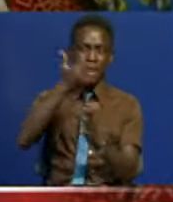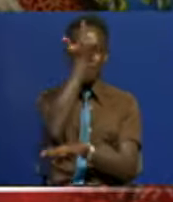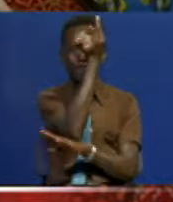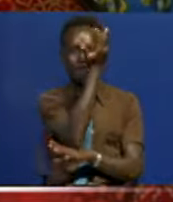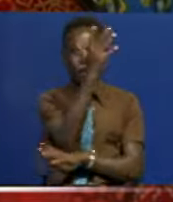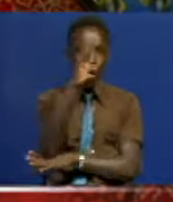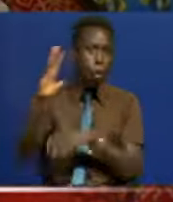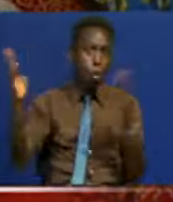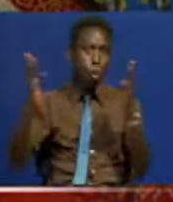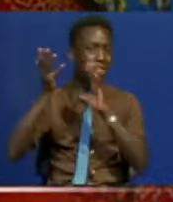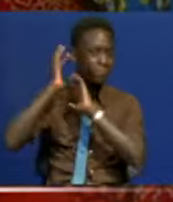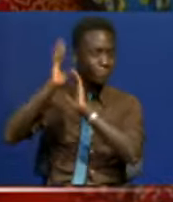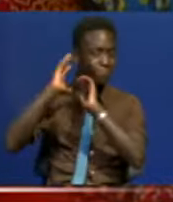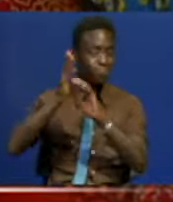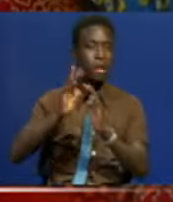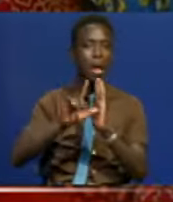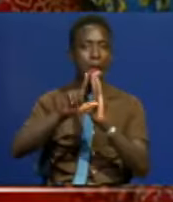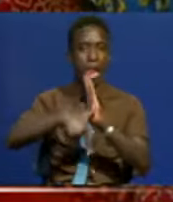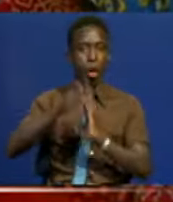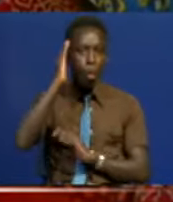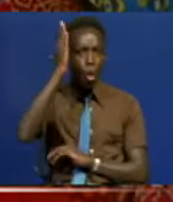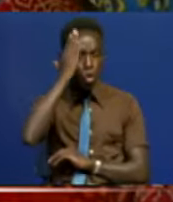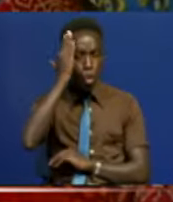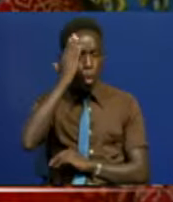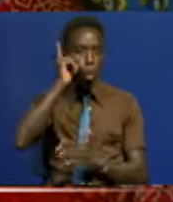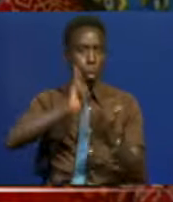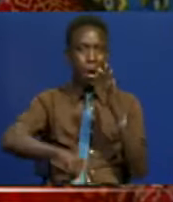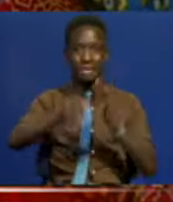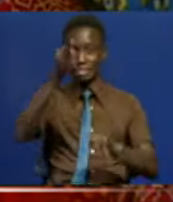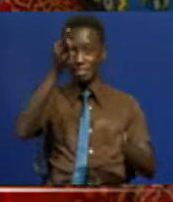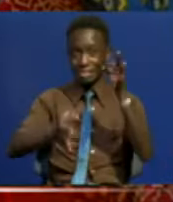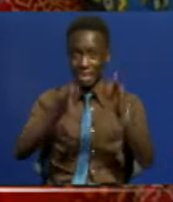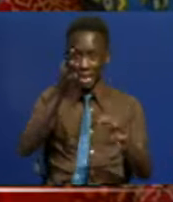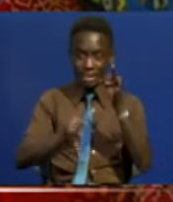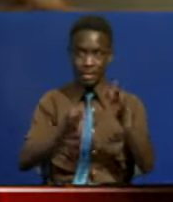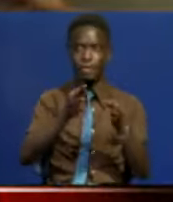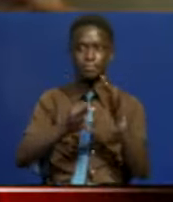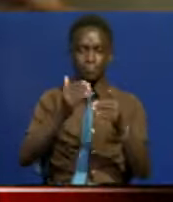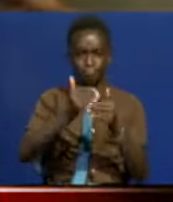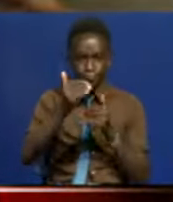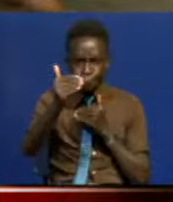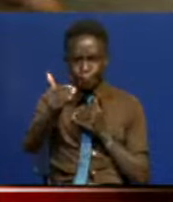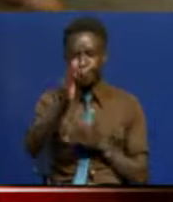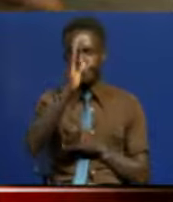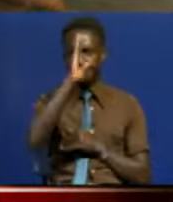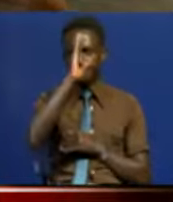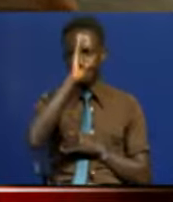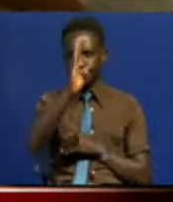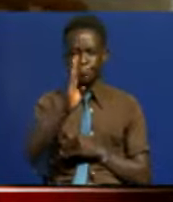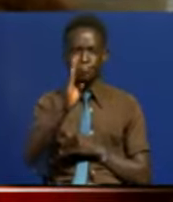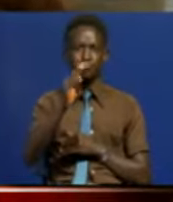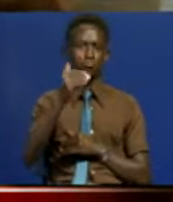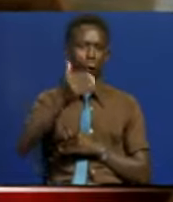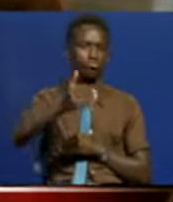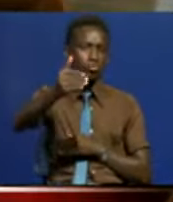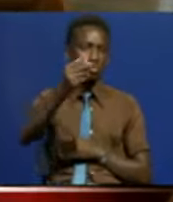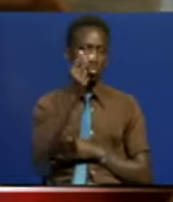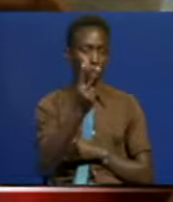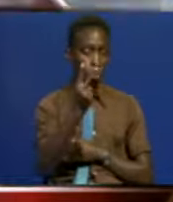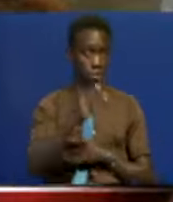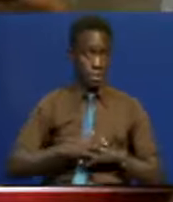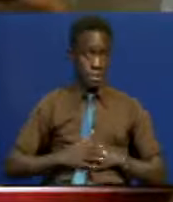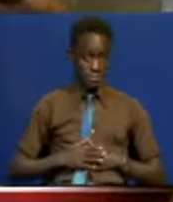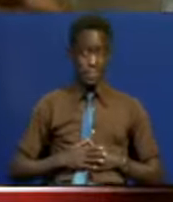sasa watajua hatima yao katika muda wa majuma mawili yajayo. Viongozi wa mashtaka katika kesi